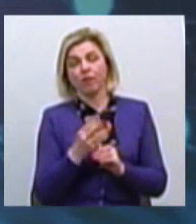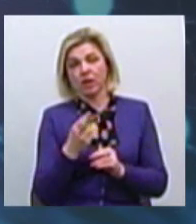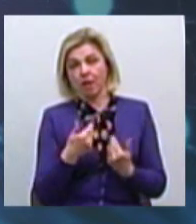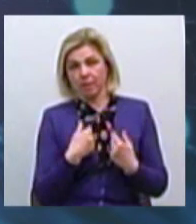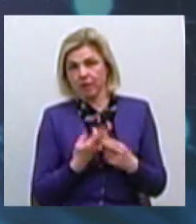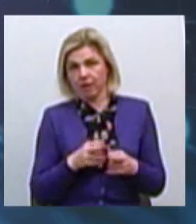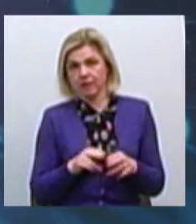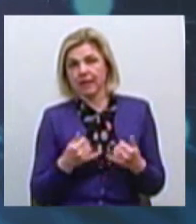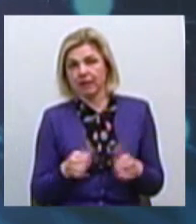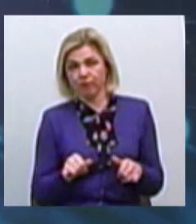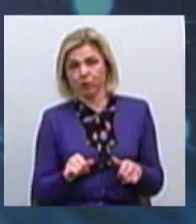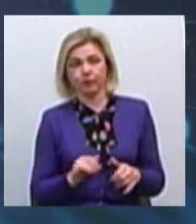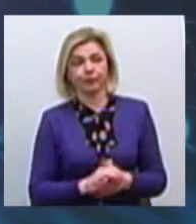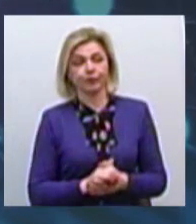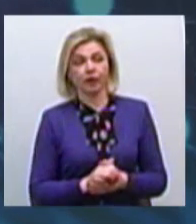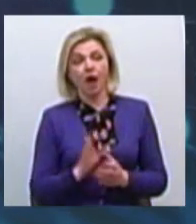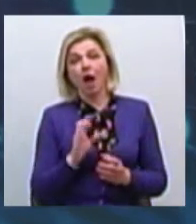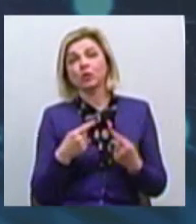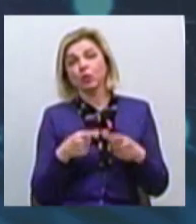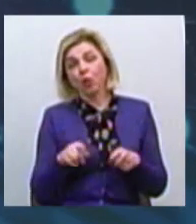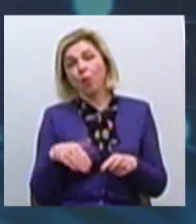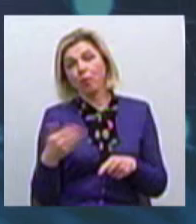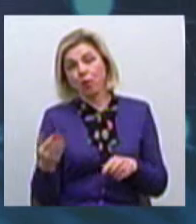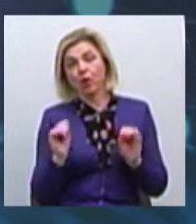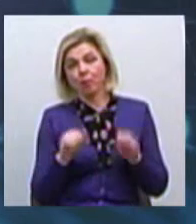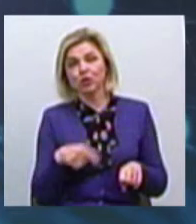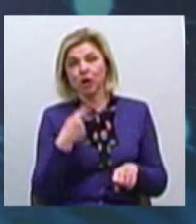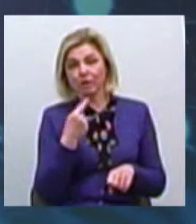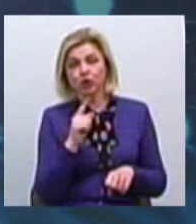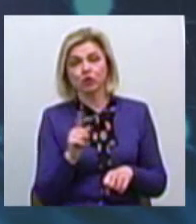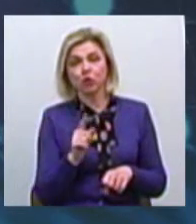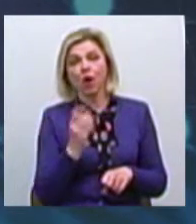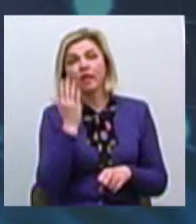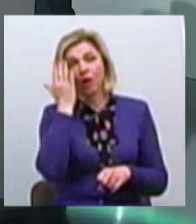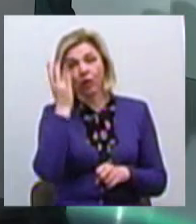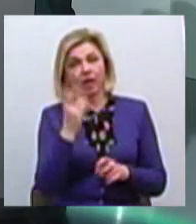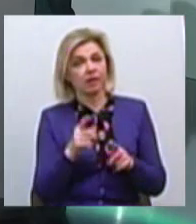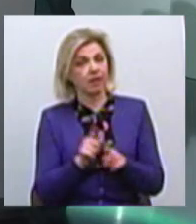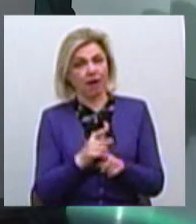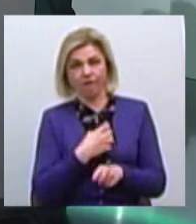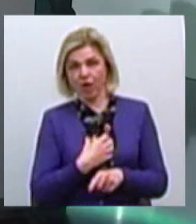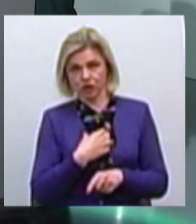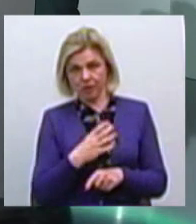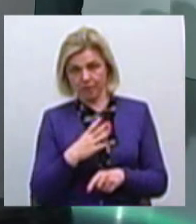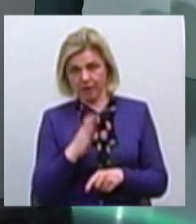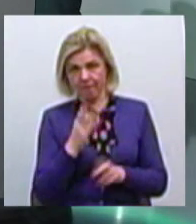що... А з іншого боку, це може говорити про те, що ідеологія не була такою важливою у цих